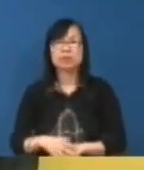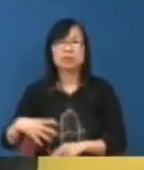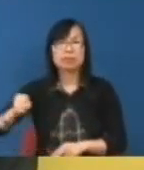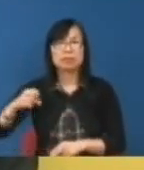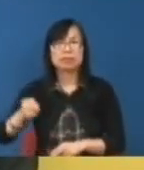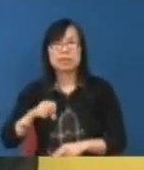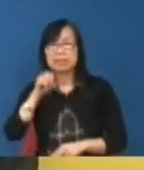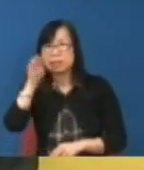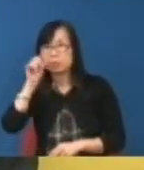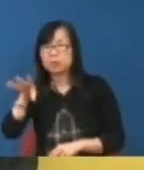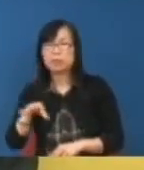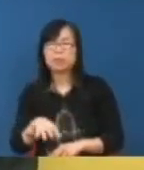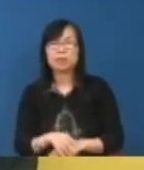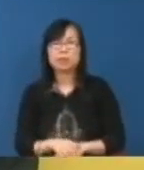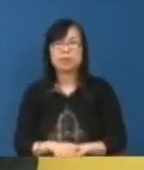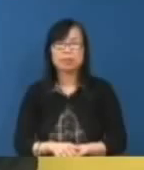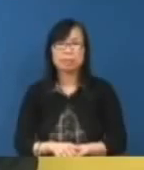點咗，叫佢